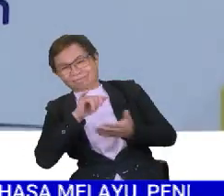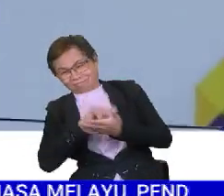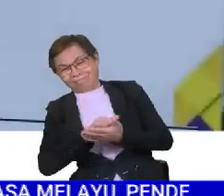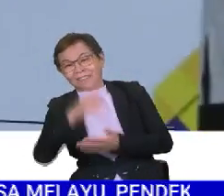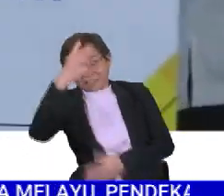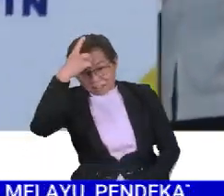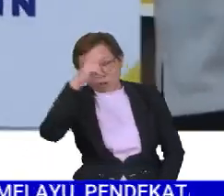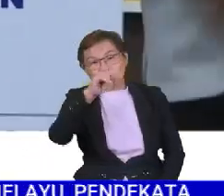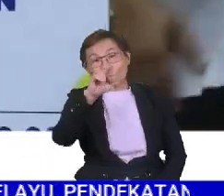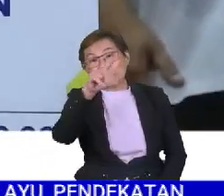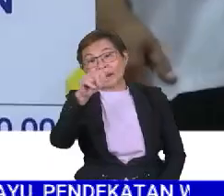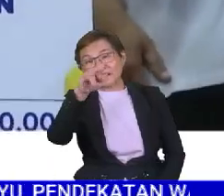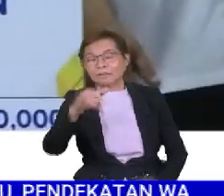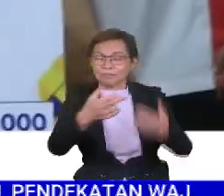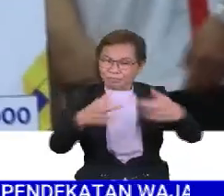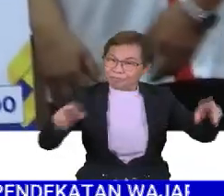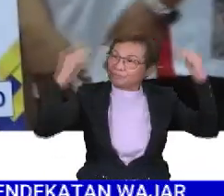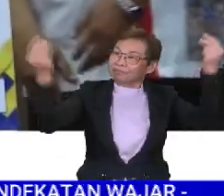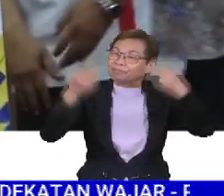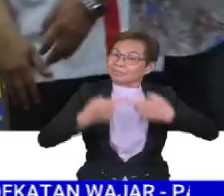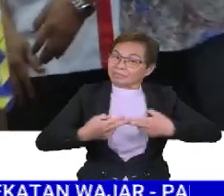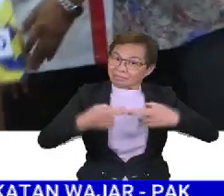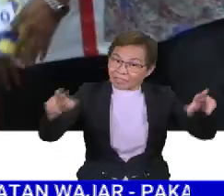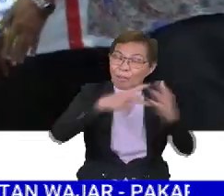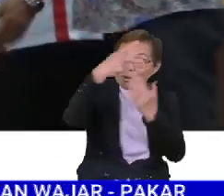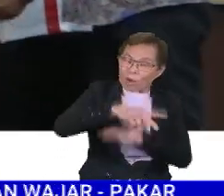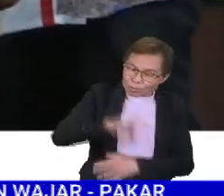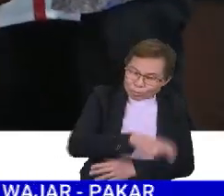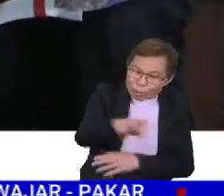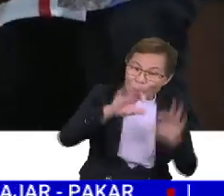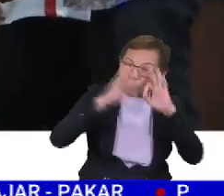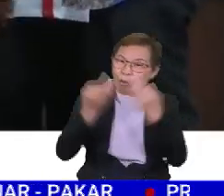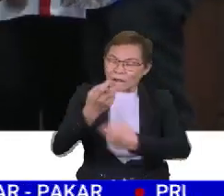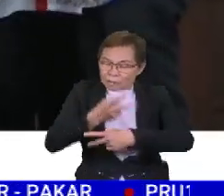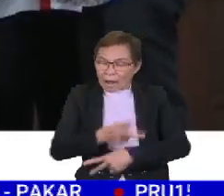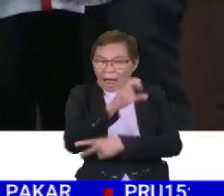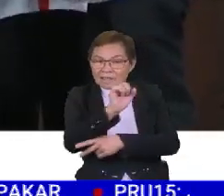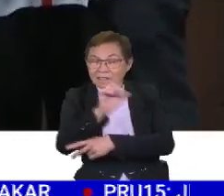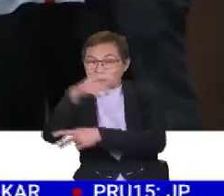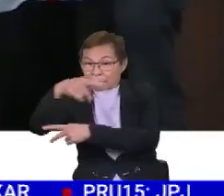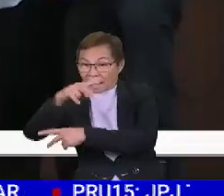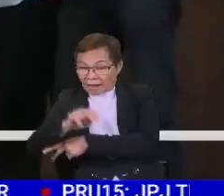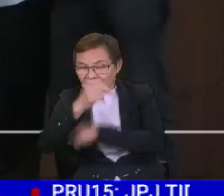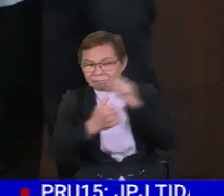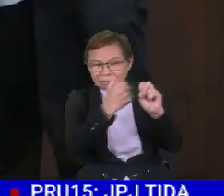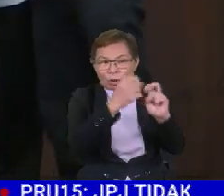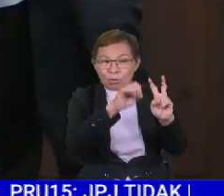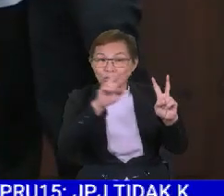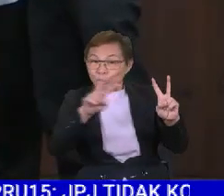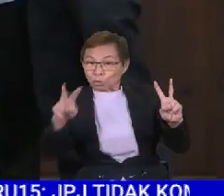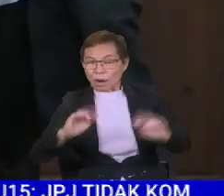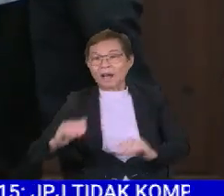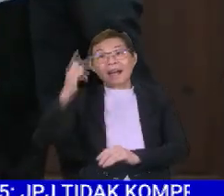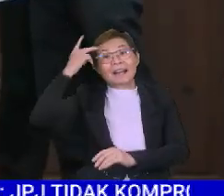Datuk Seri Dr. Noraini turut menyempurnakan Majlis Pelancaran Program Kembara Keluarga Simpan SSPN tahun 2022